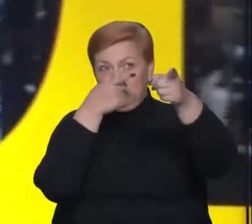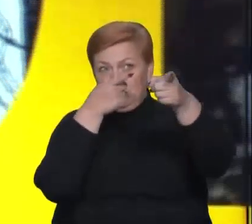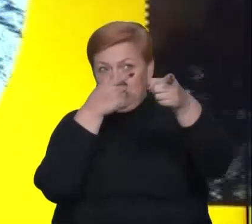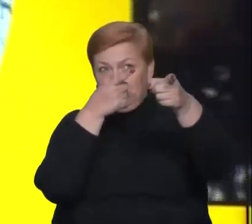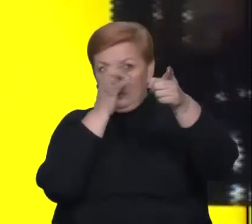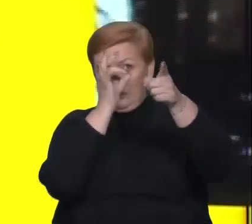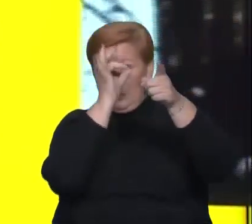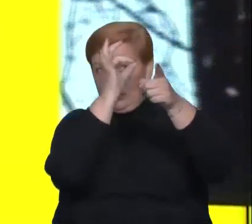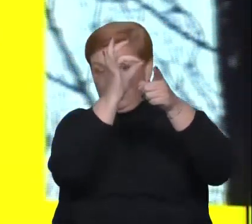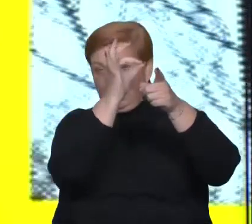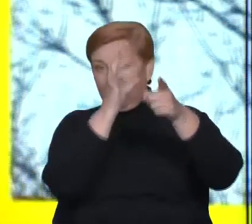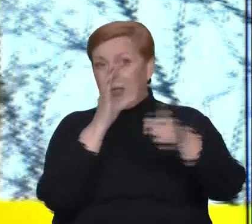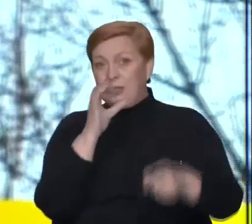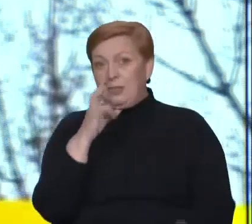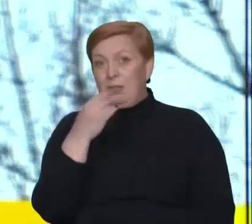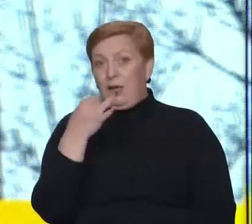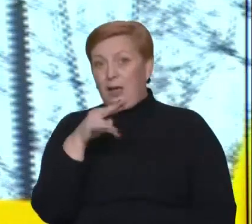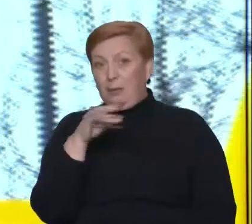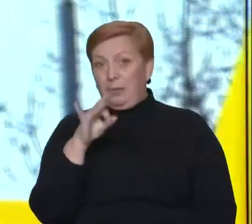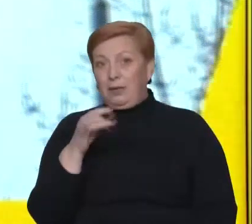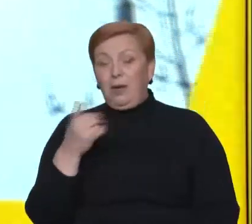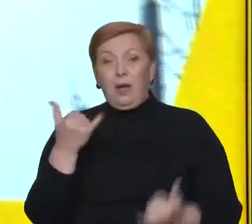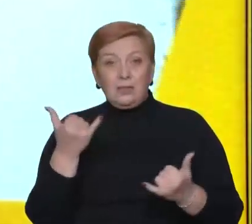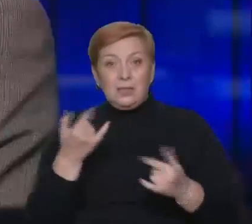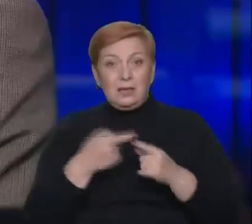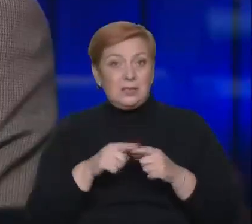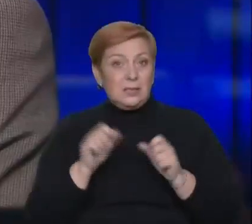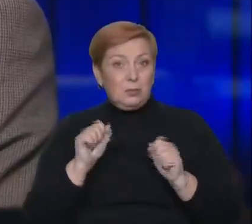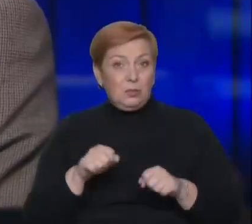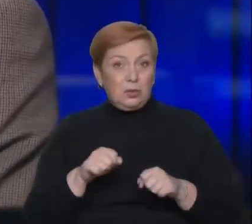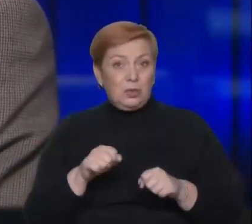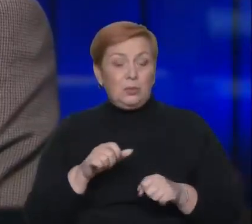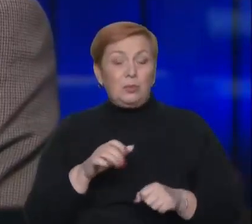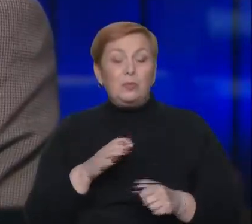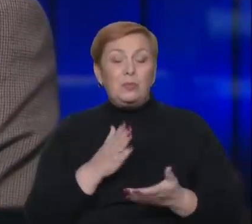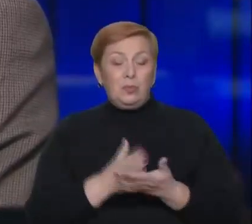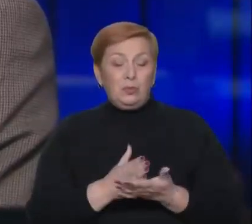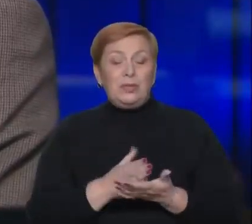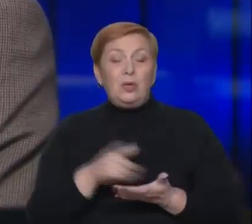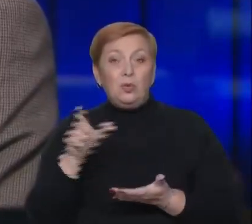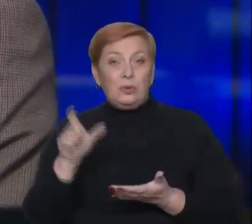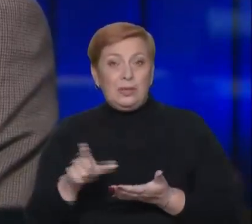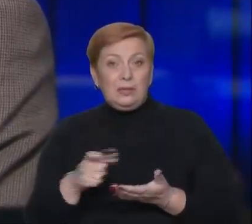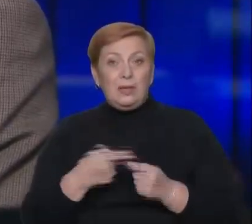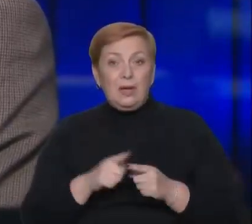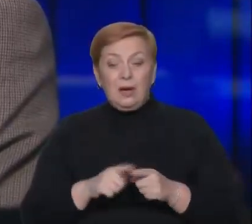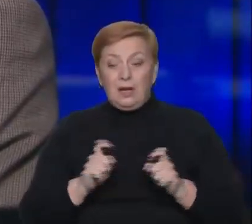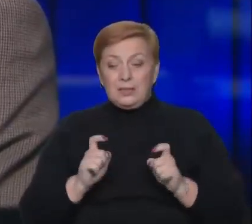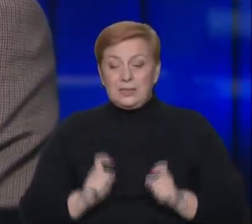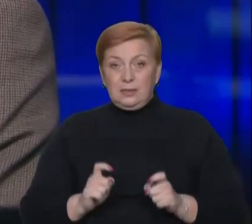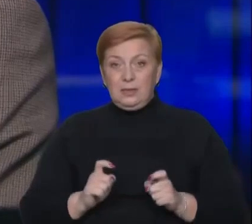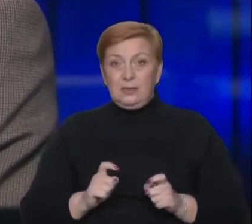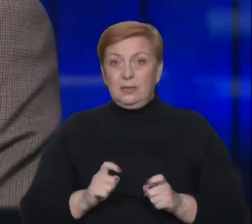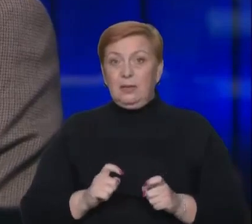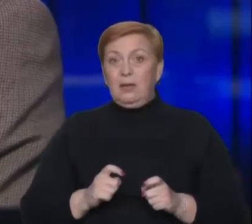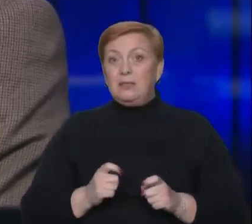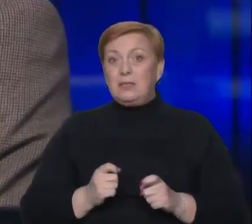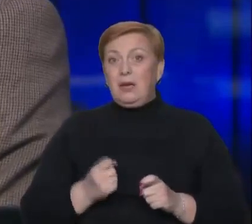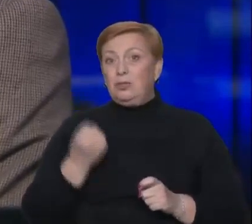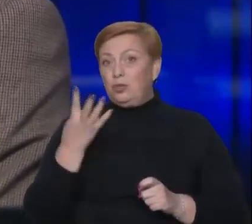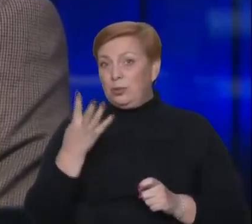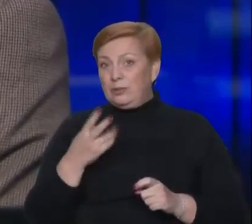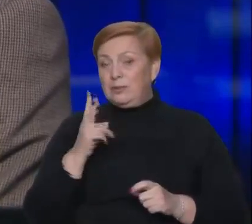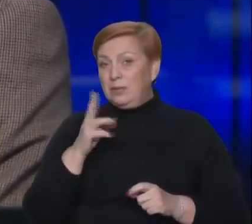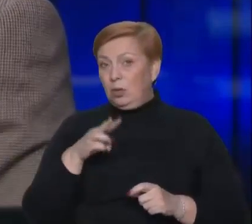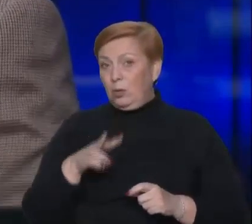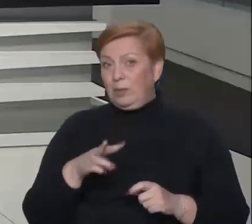людина, яка сидить за 14 кілометрів і просто управляє FPV-дроном. От ми про до FPV-дронів ми зараз повернемось. Я хотів би ще запитати, так, враховуючи те, що Росія